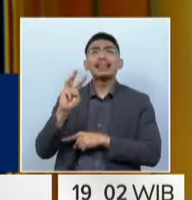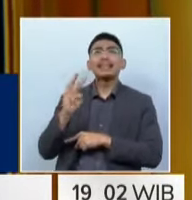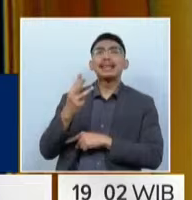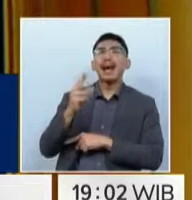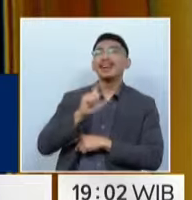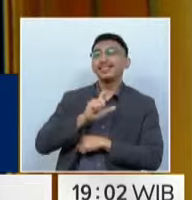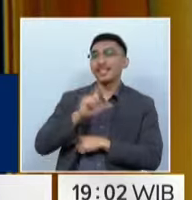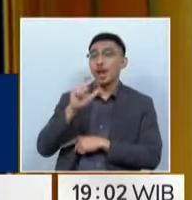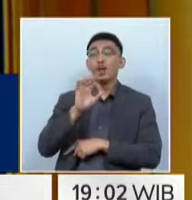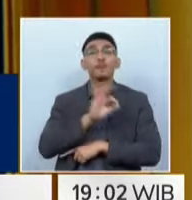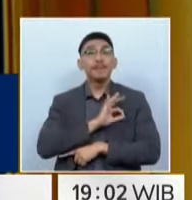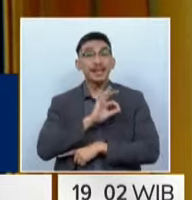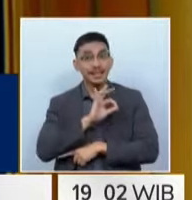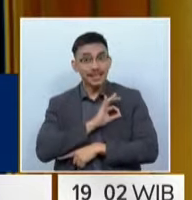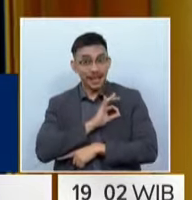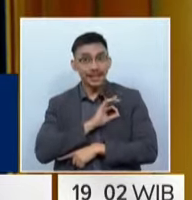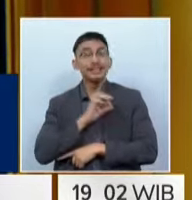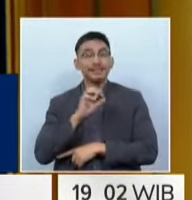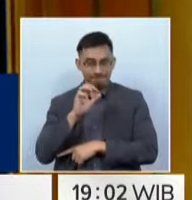Pemilu